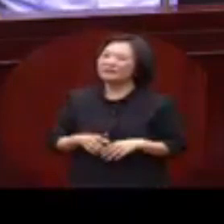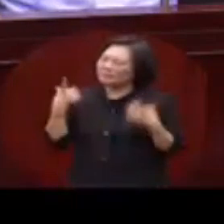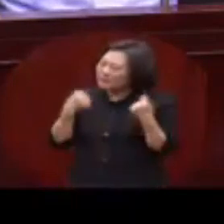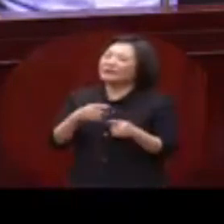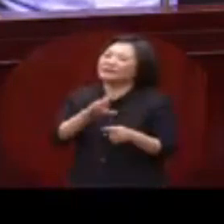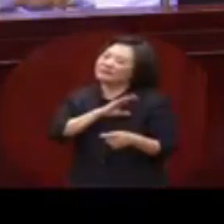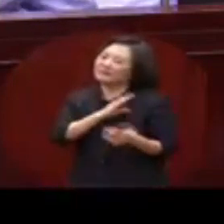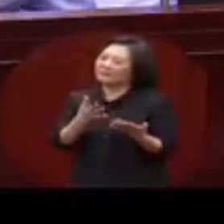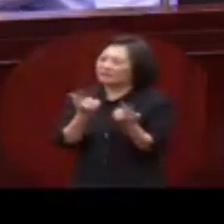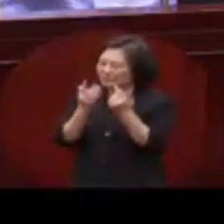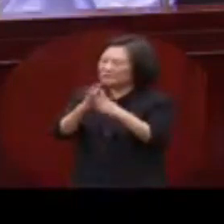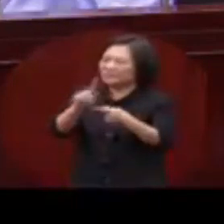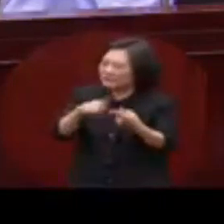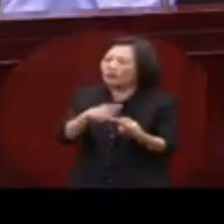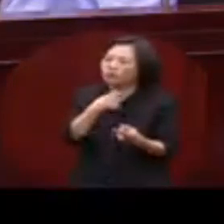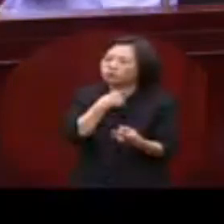情。